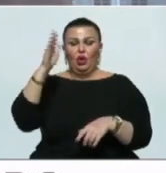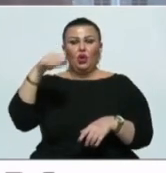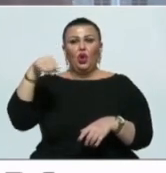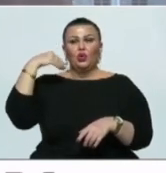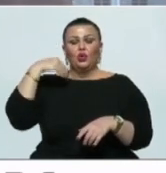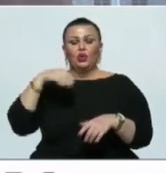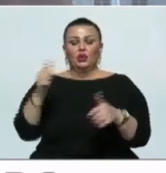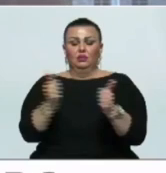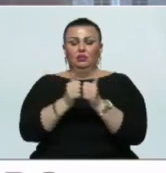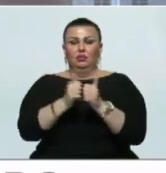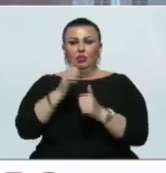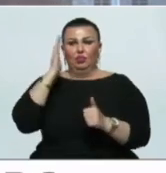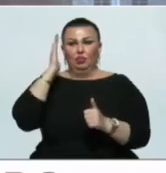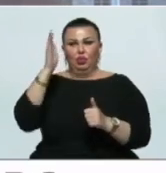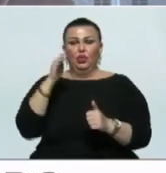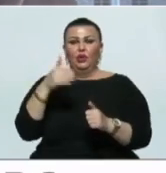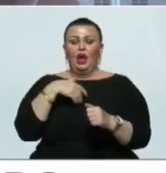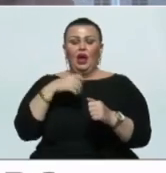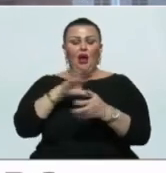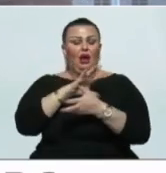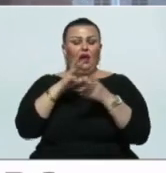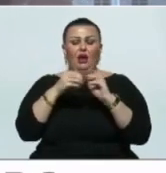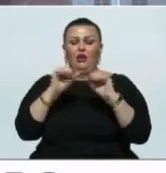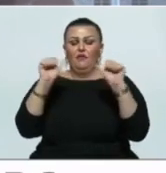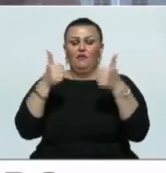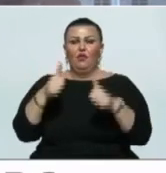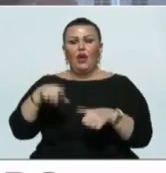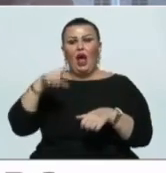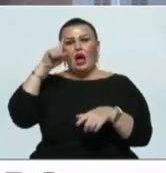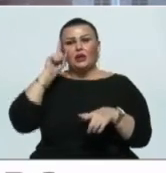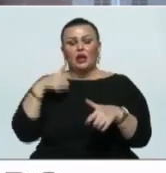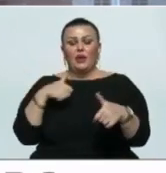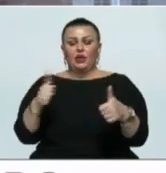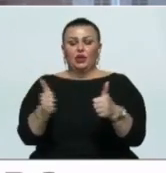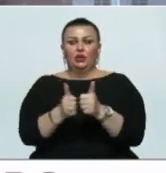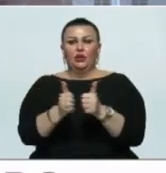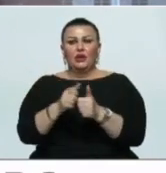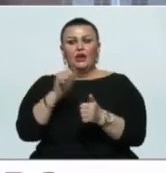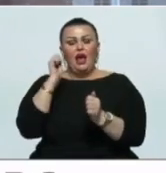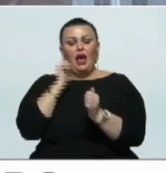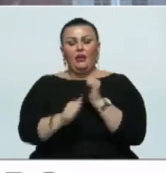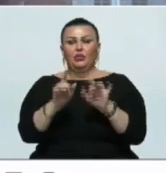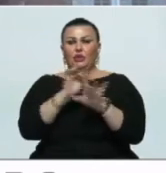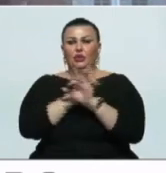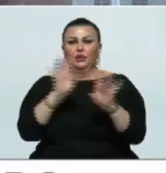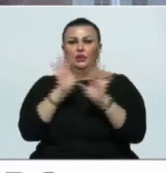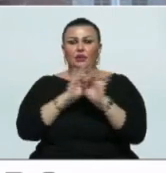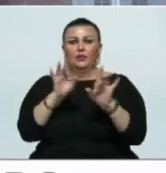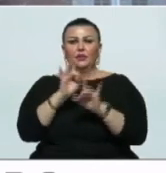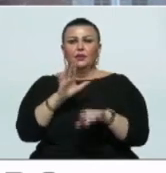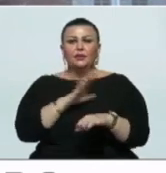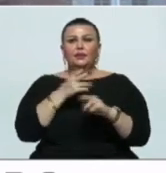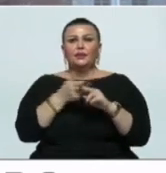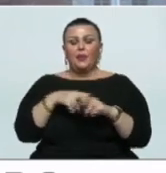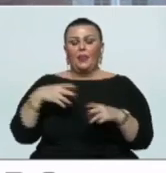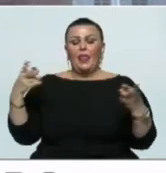Türkiye zaten her türlü koşulda, her türlü şartlarda Azerbaycan'ın yanında olduğunu defalarca söyledi. İşte bunun